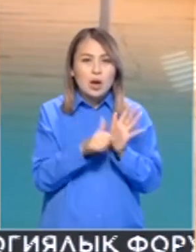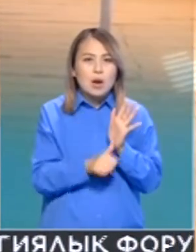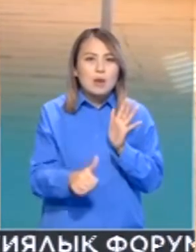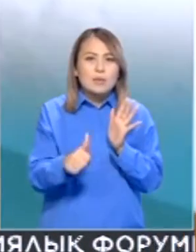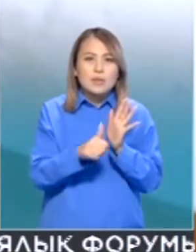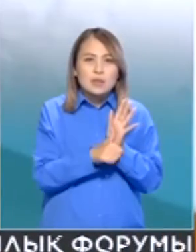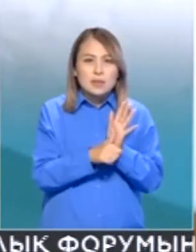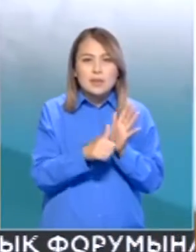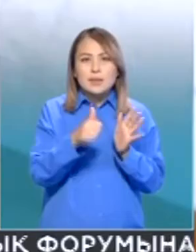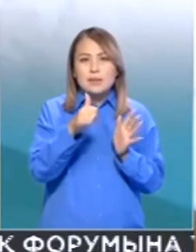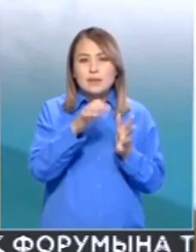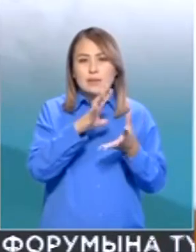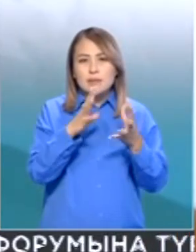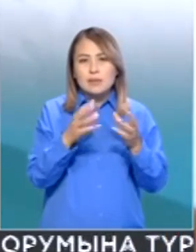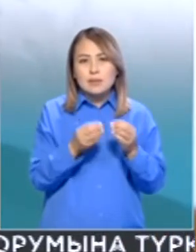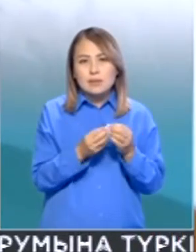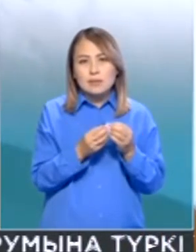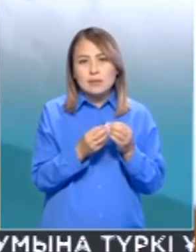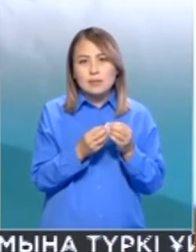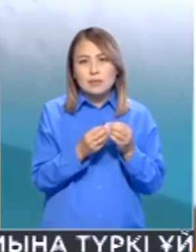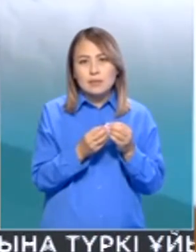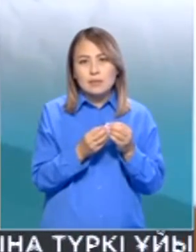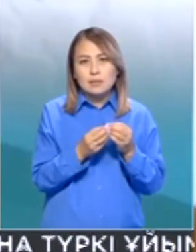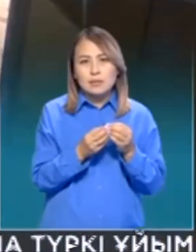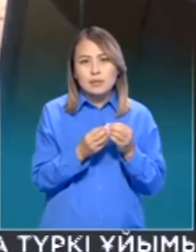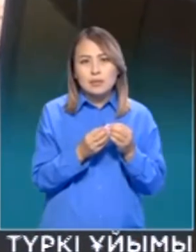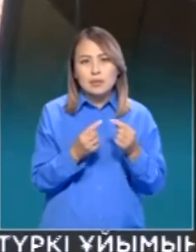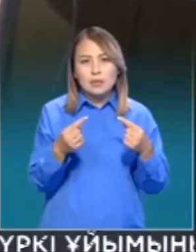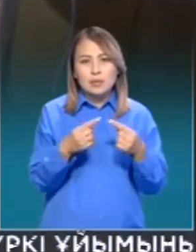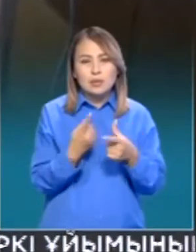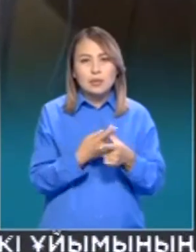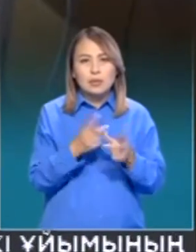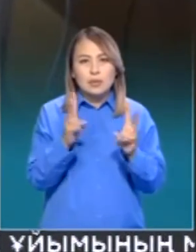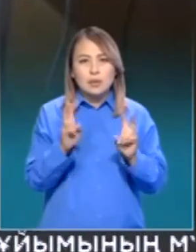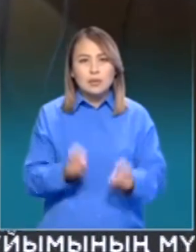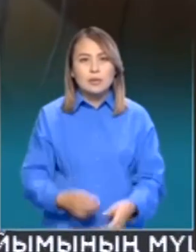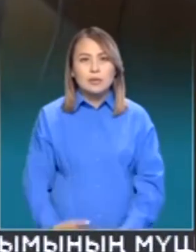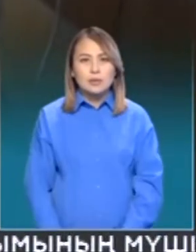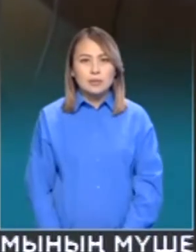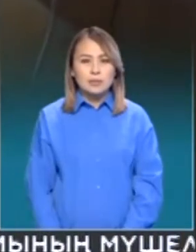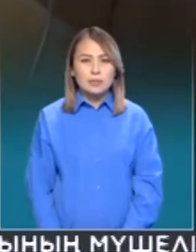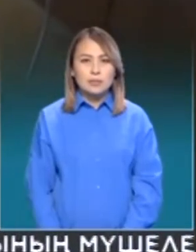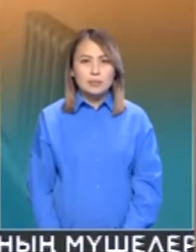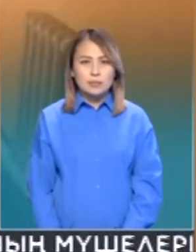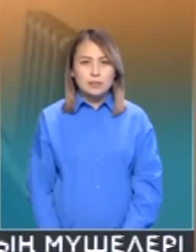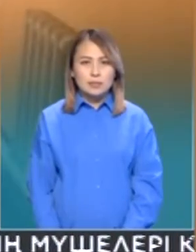білім ошағының 66-сының ғана белгілі бір атауы болған еді.